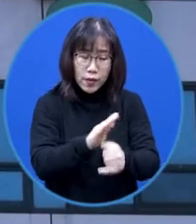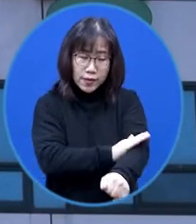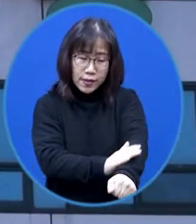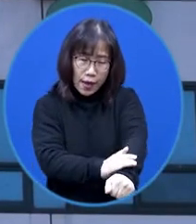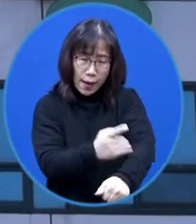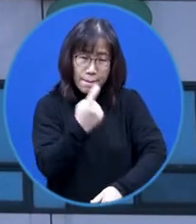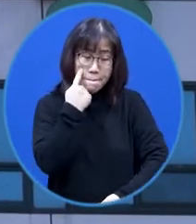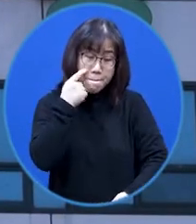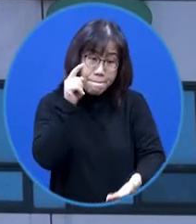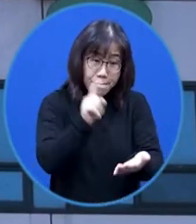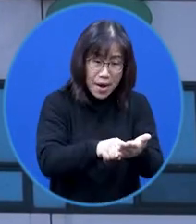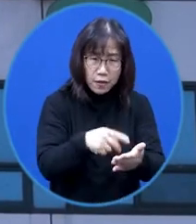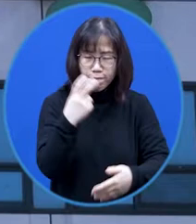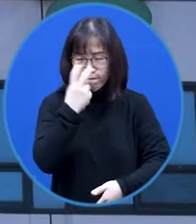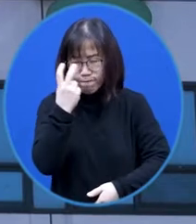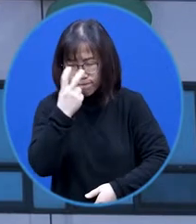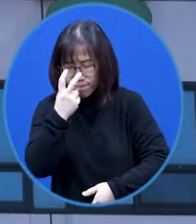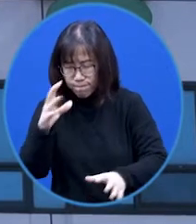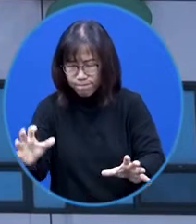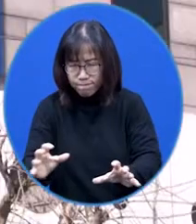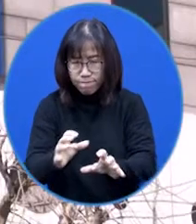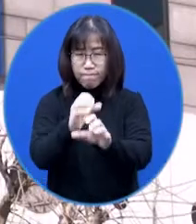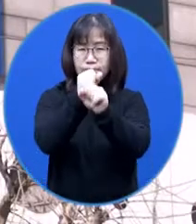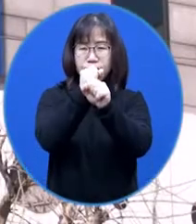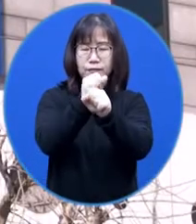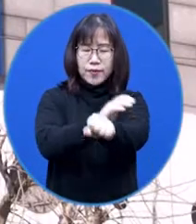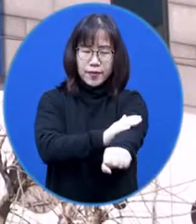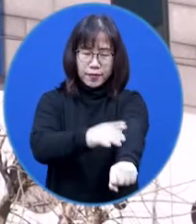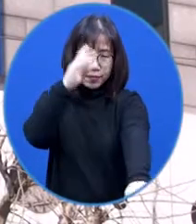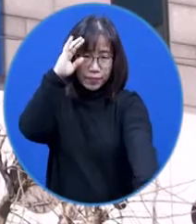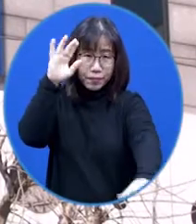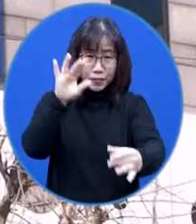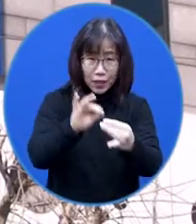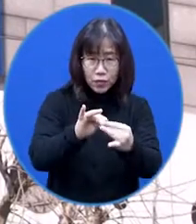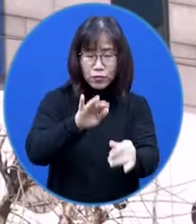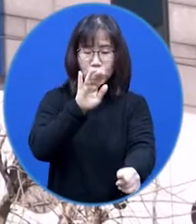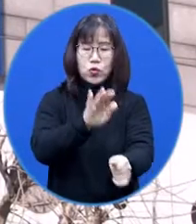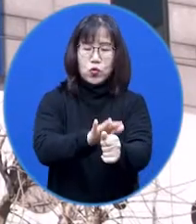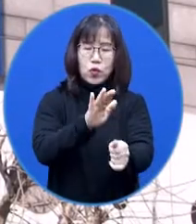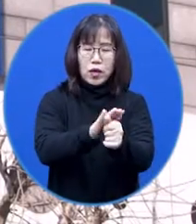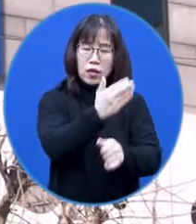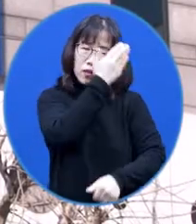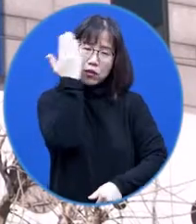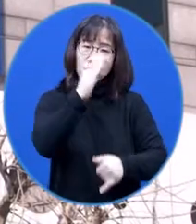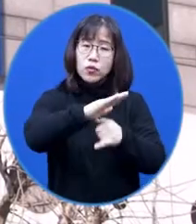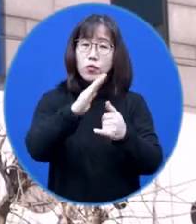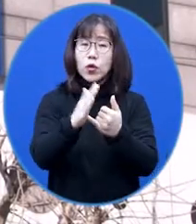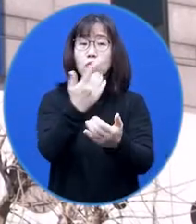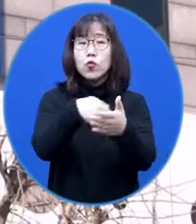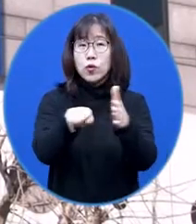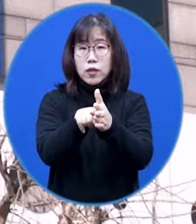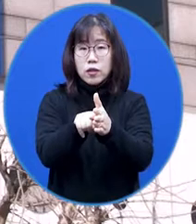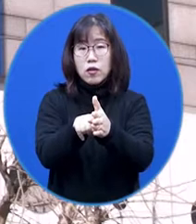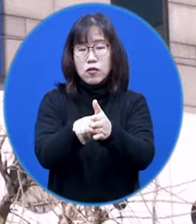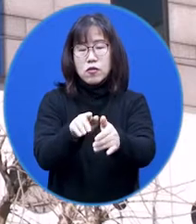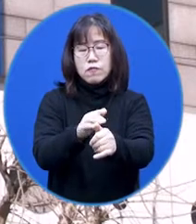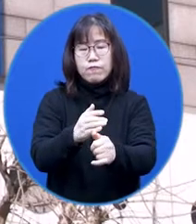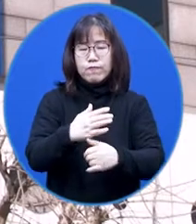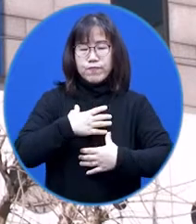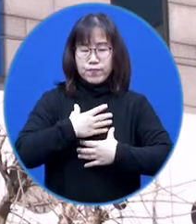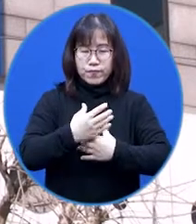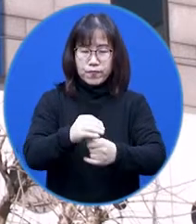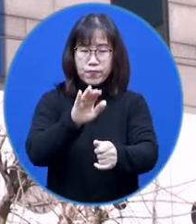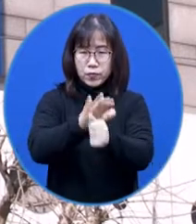등 사회 안전망을 마련하고 강서경찰서는 맞춤형 지원과 청소년 안전을 위한 핫라인을 구축하며